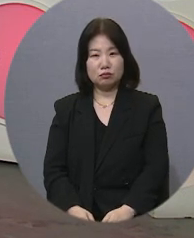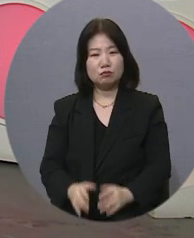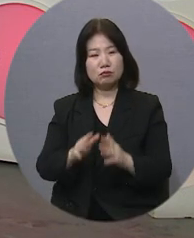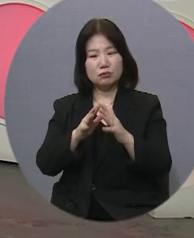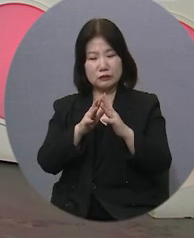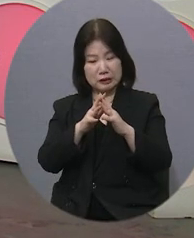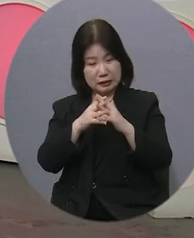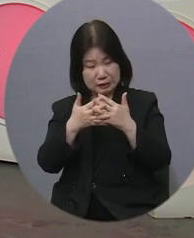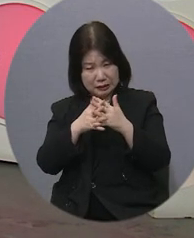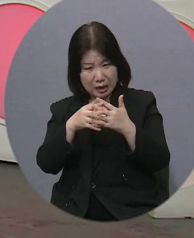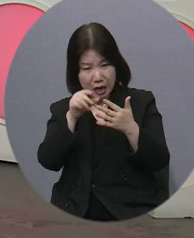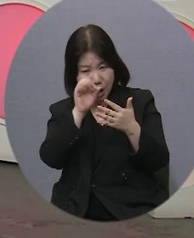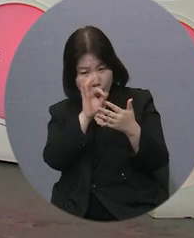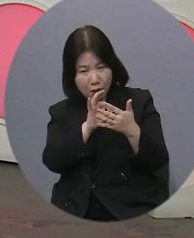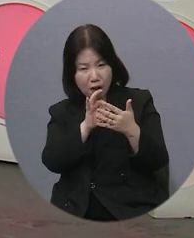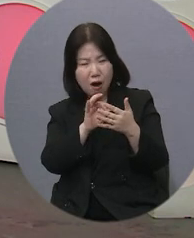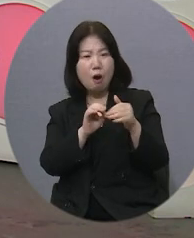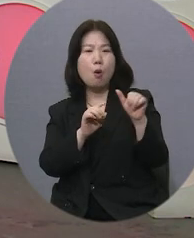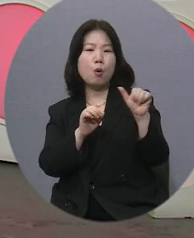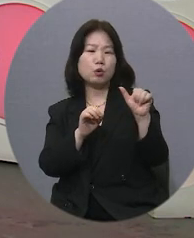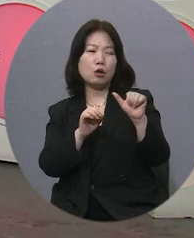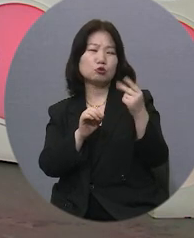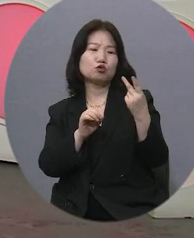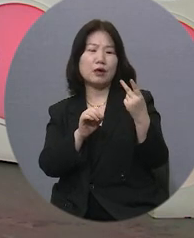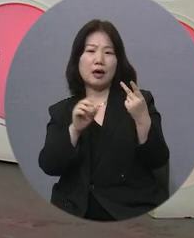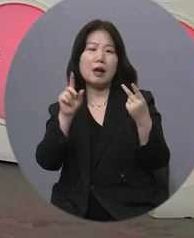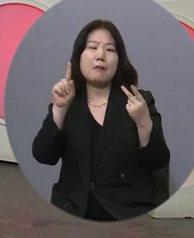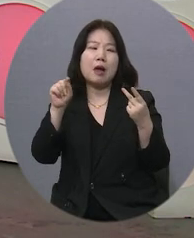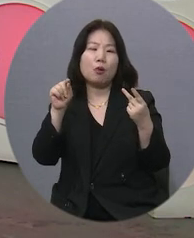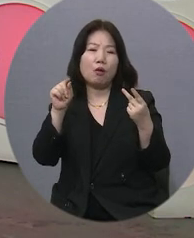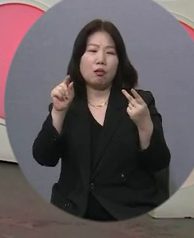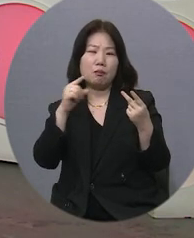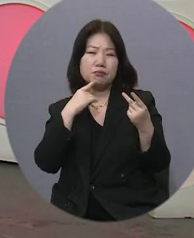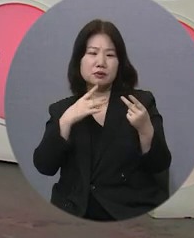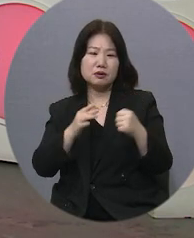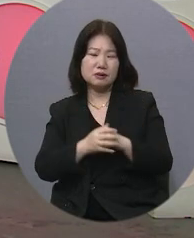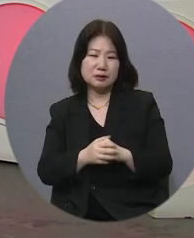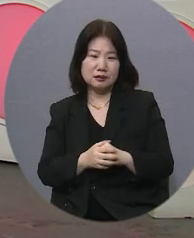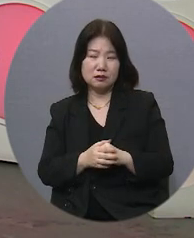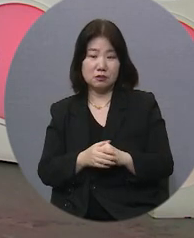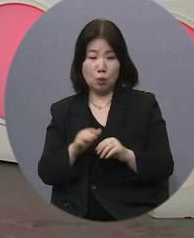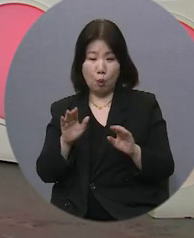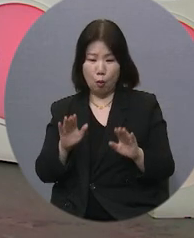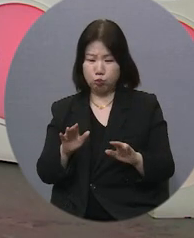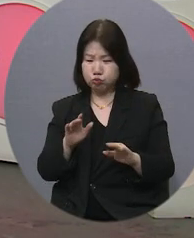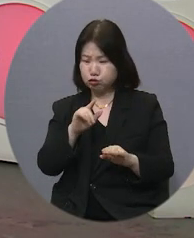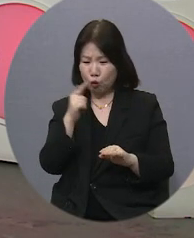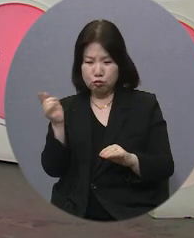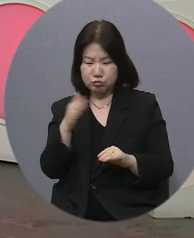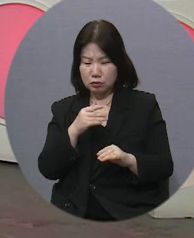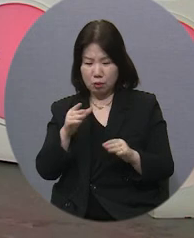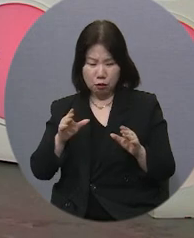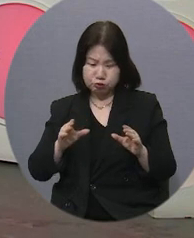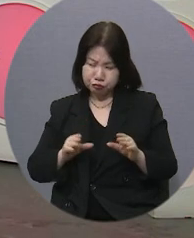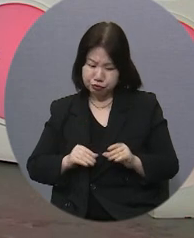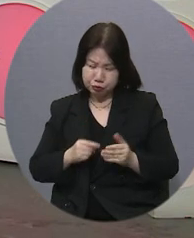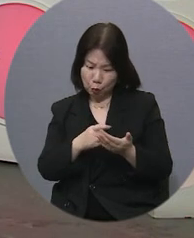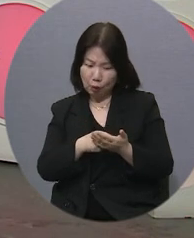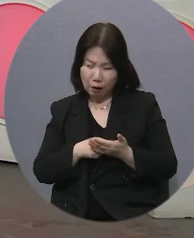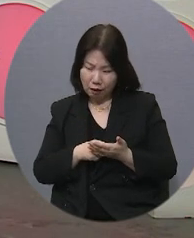지갑에는 5,000원짜리 지폐 두 장뿐이었습니다. 오늘 저녁부터 굶어야 하나 싶던